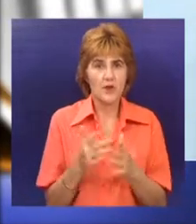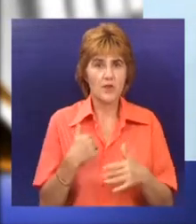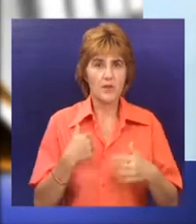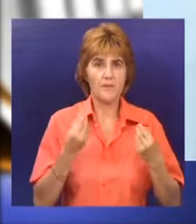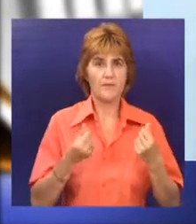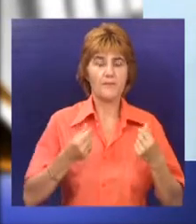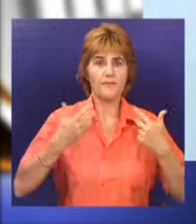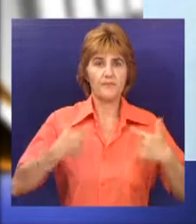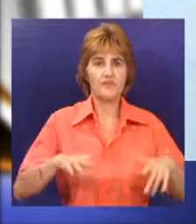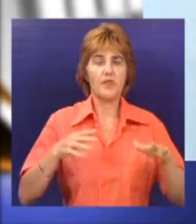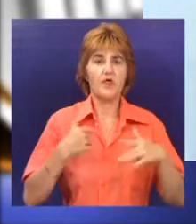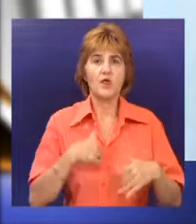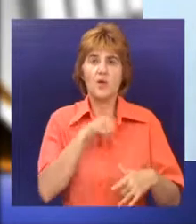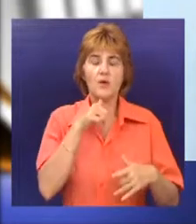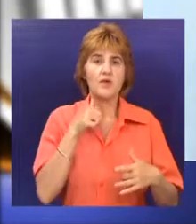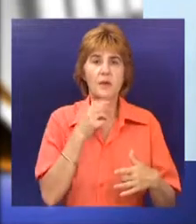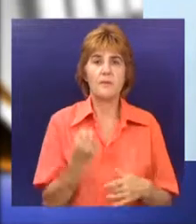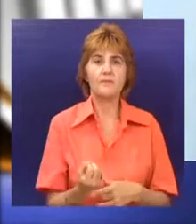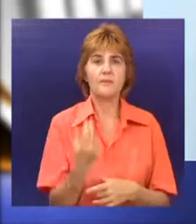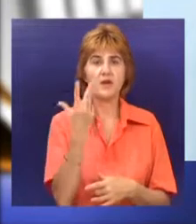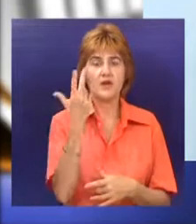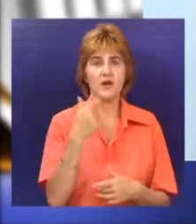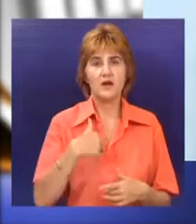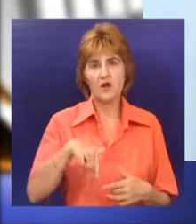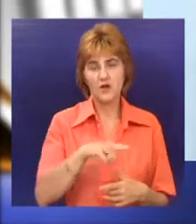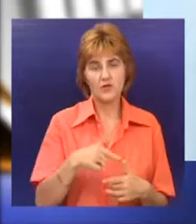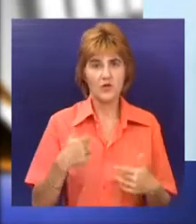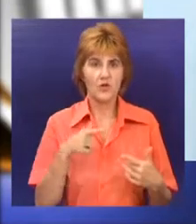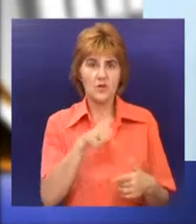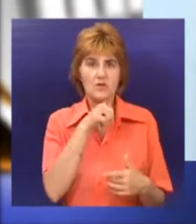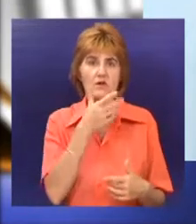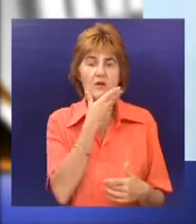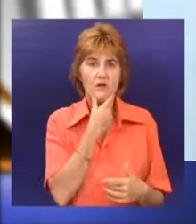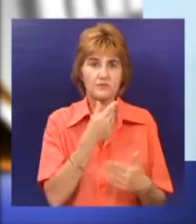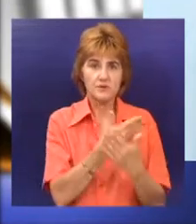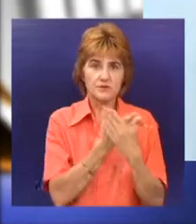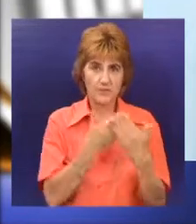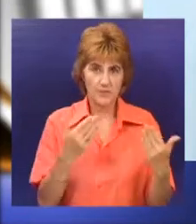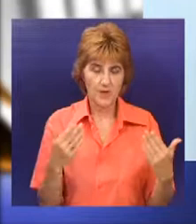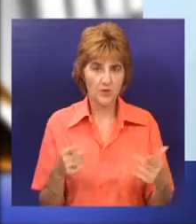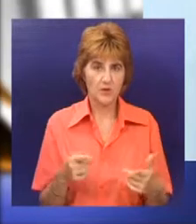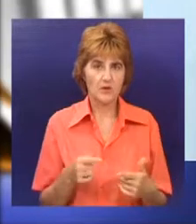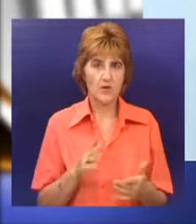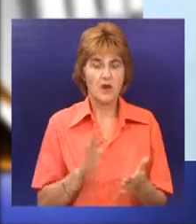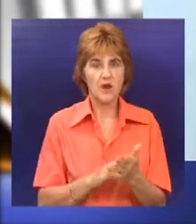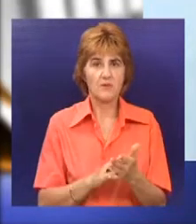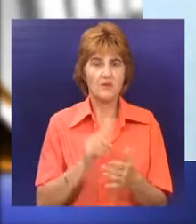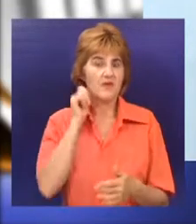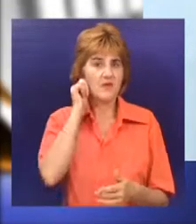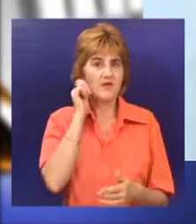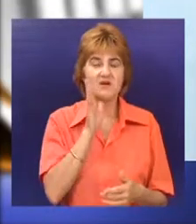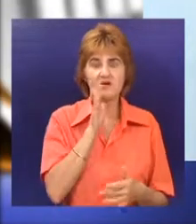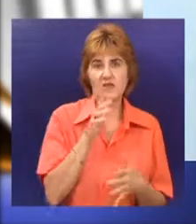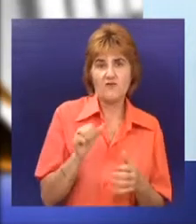prirodno nosimo i da i taj glamur koji je inače spektakularan, glamurozan i koji devojku inače stiska, recimo da ne može